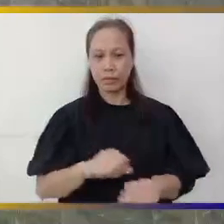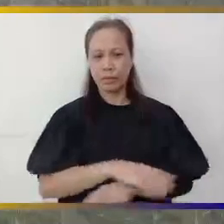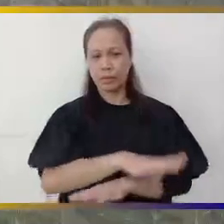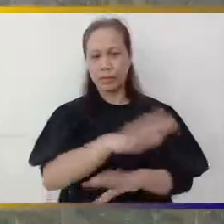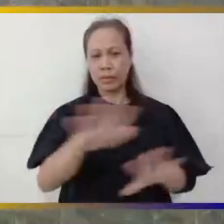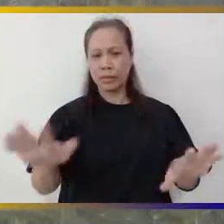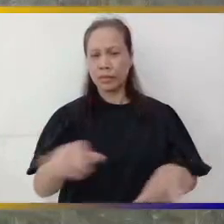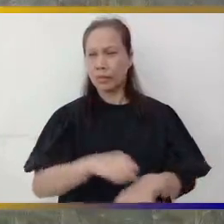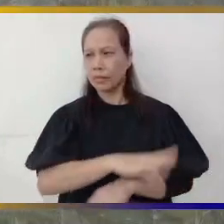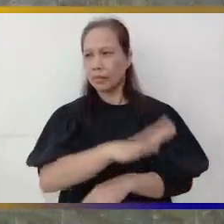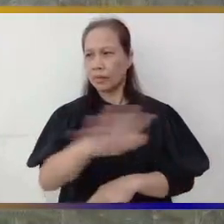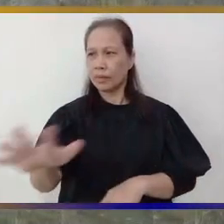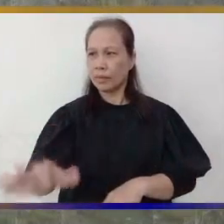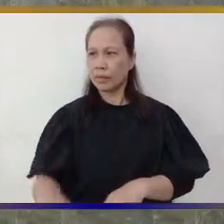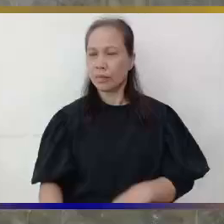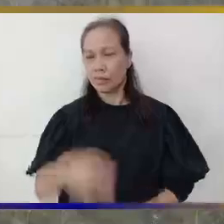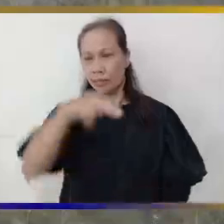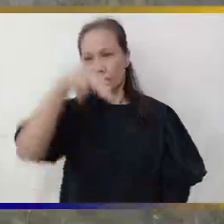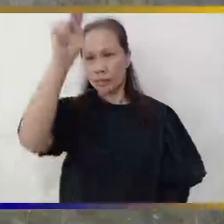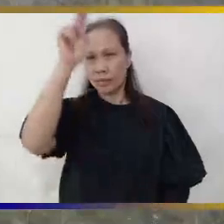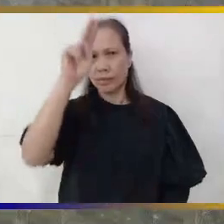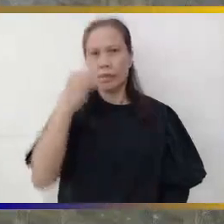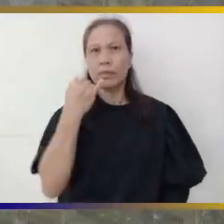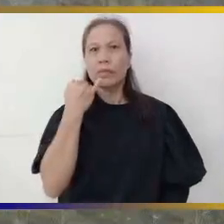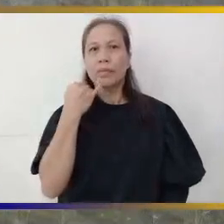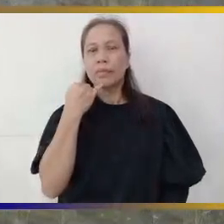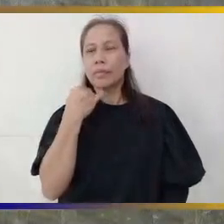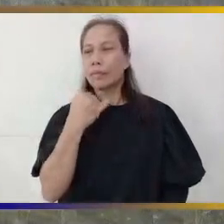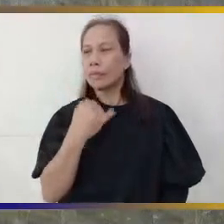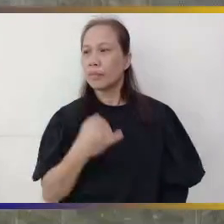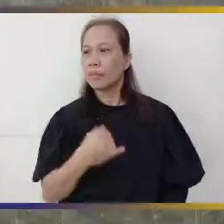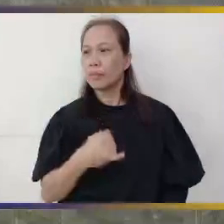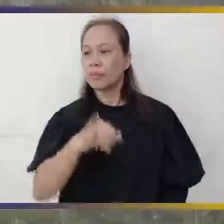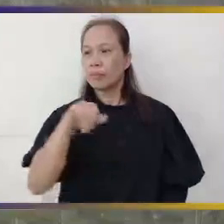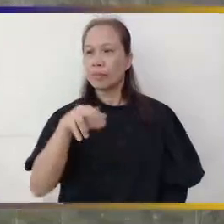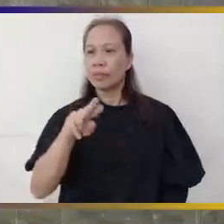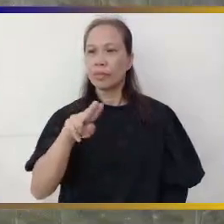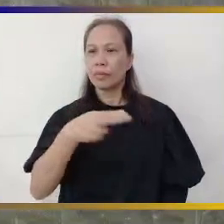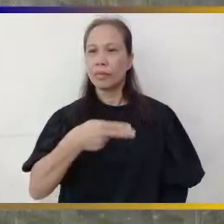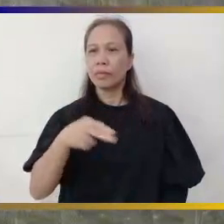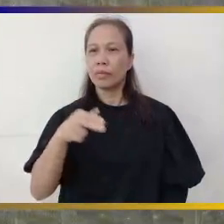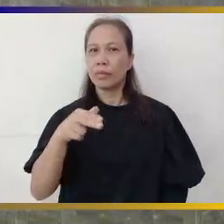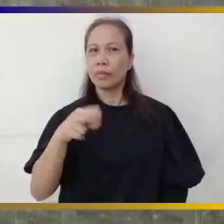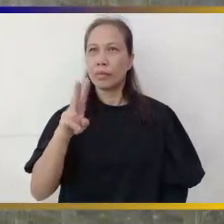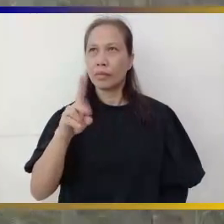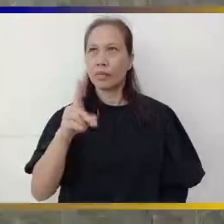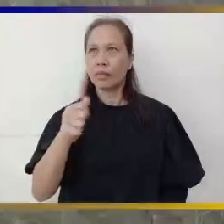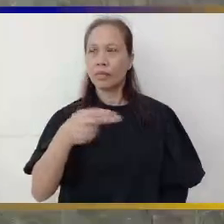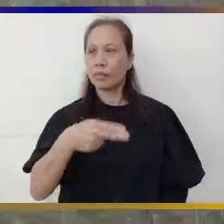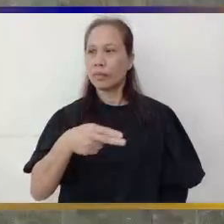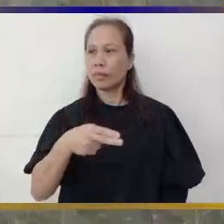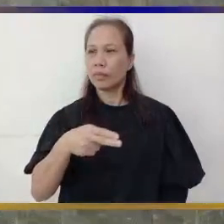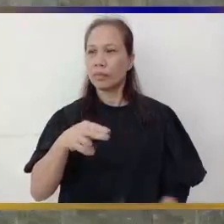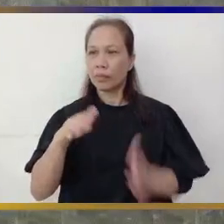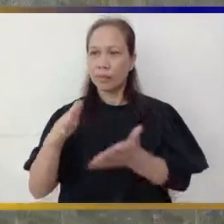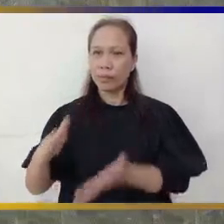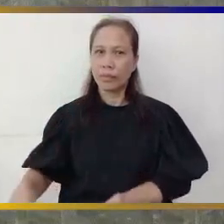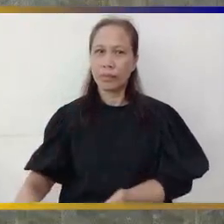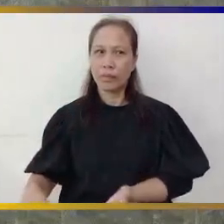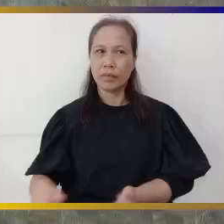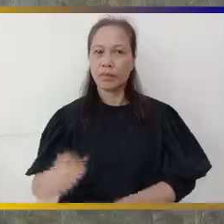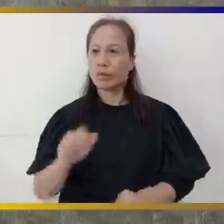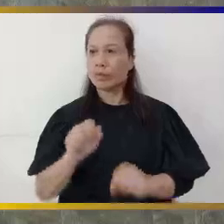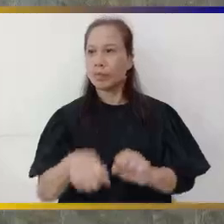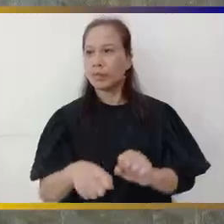mga kapatid Israel and then yung juda ang natira So bakit po dahilan sa